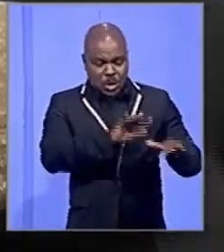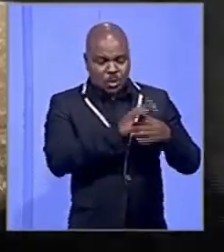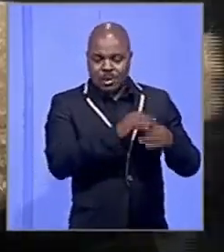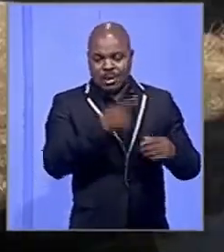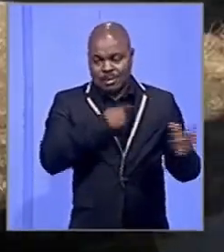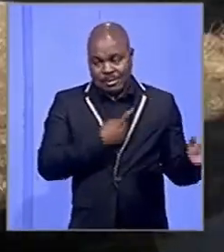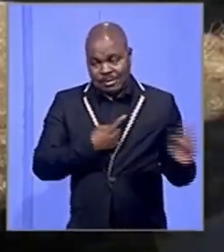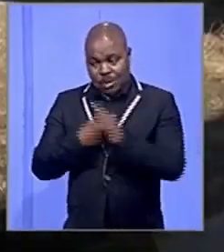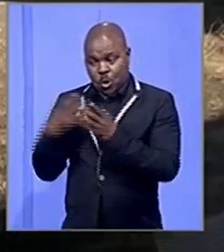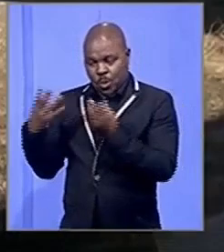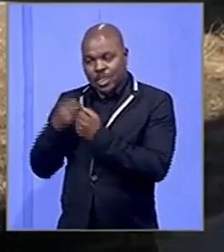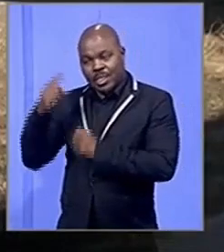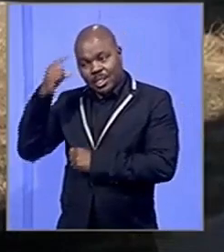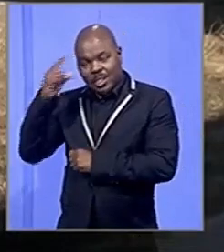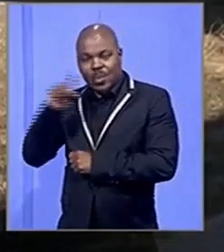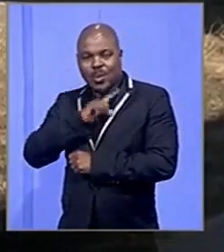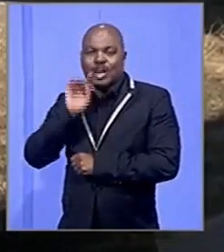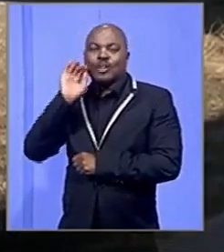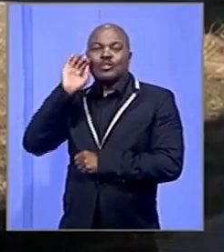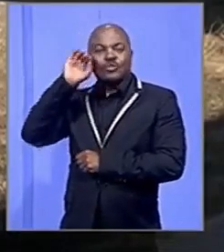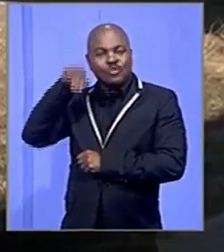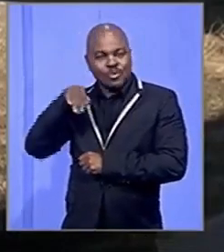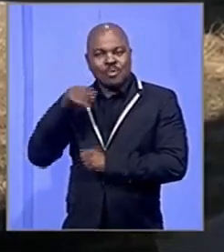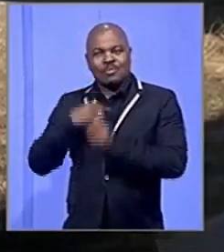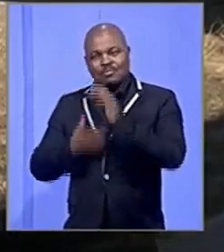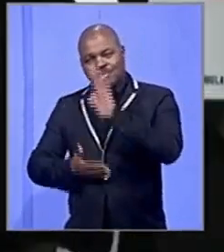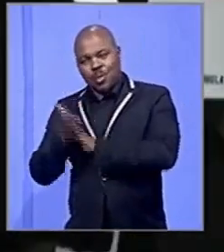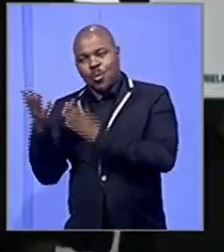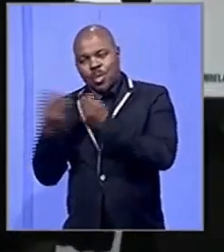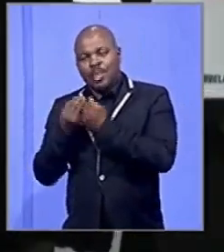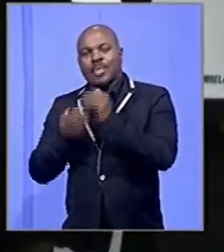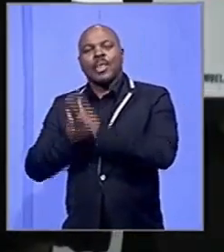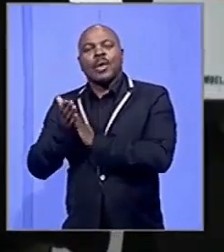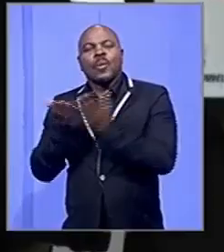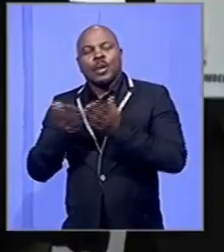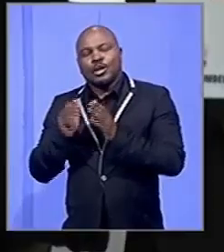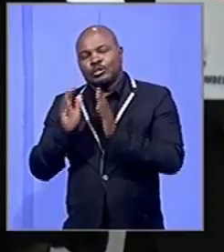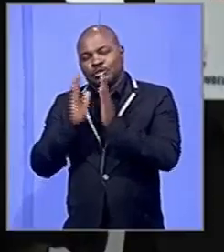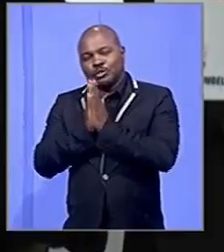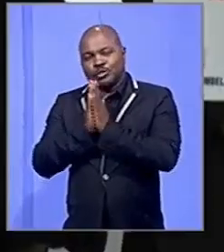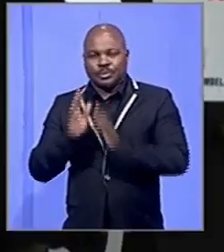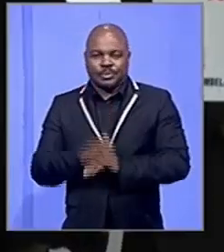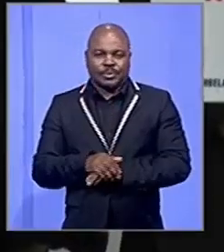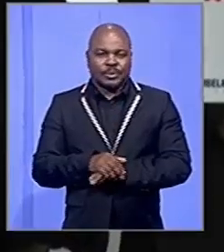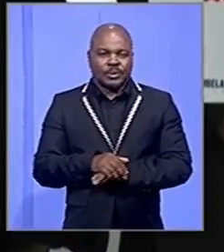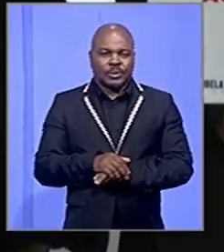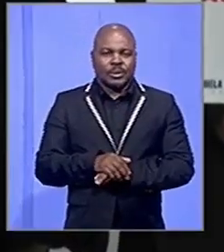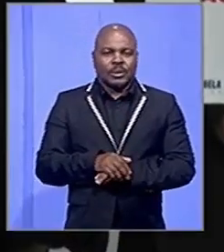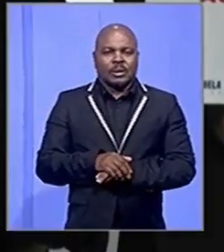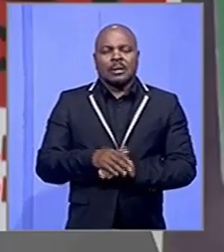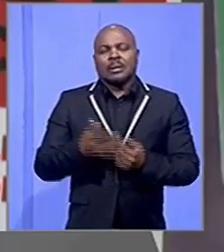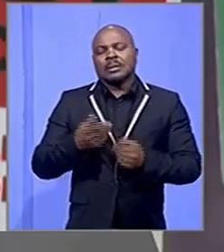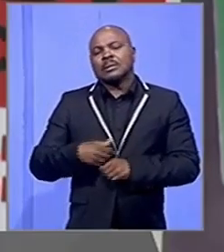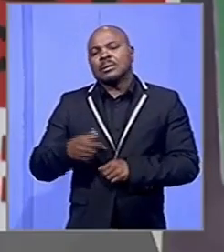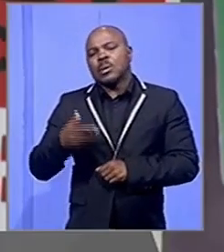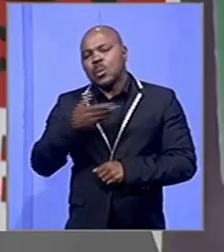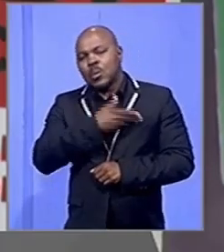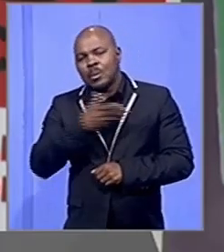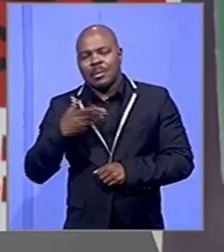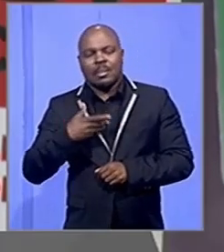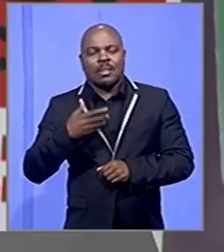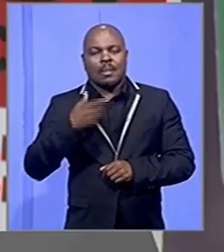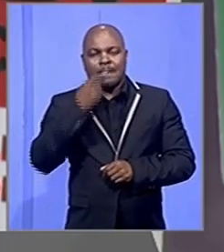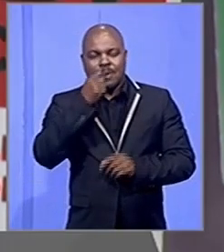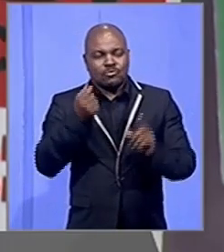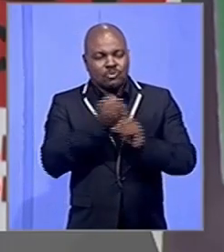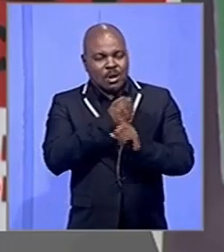lo robala le wena o seng ke tsoe ke tsamaya le lona. Balelwa ditshwanelo tsa tshotlakako ya bong ba ikuela go banna go tsaya